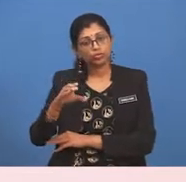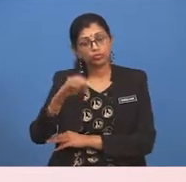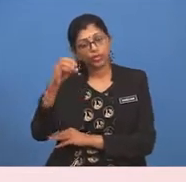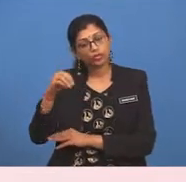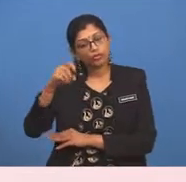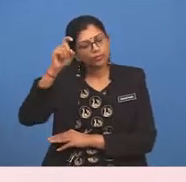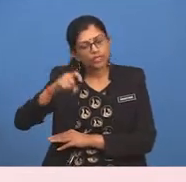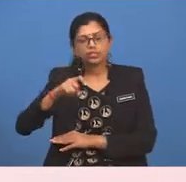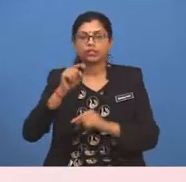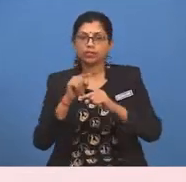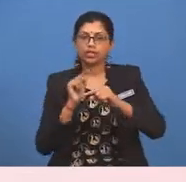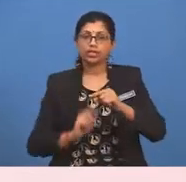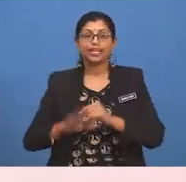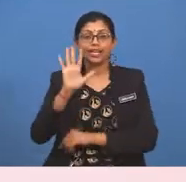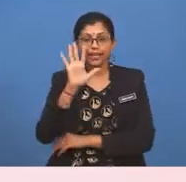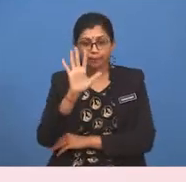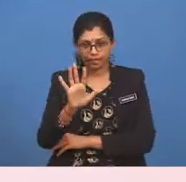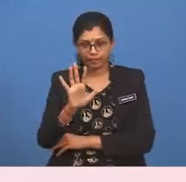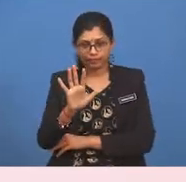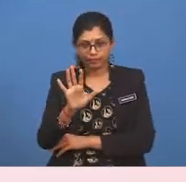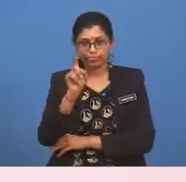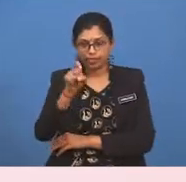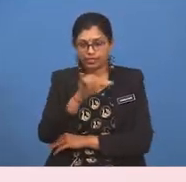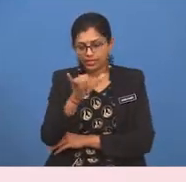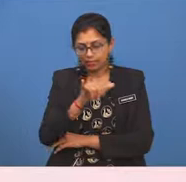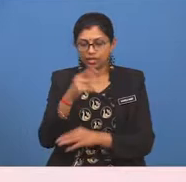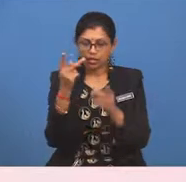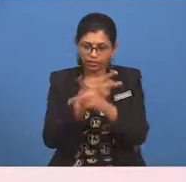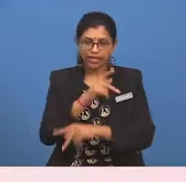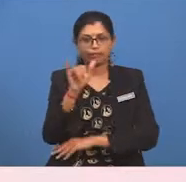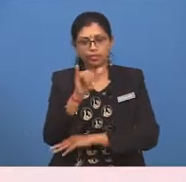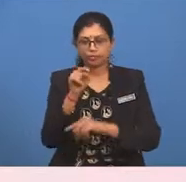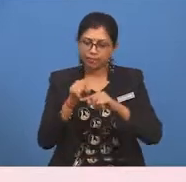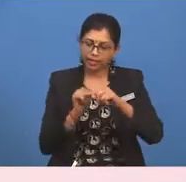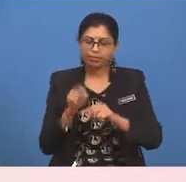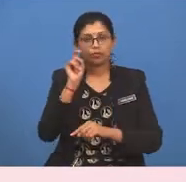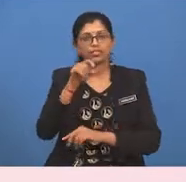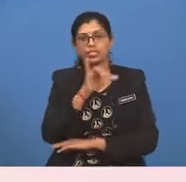100% bahagi dengan 5 menghasilkan